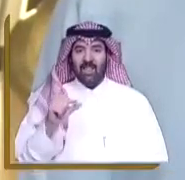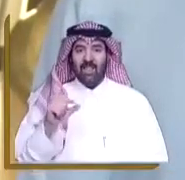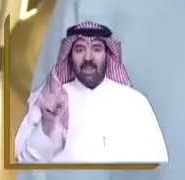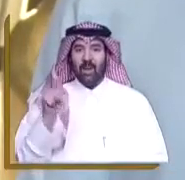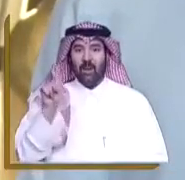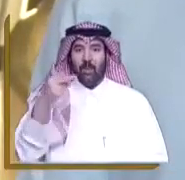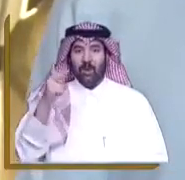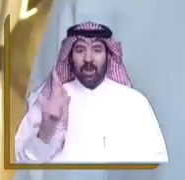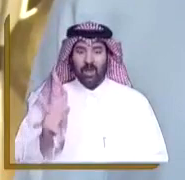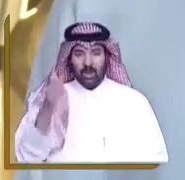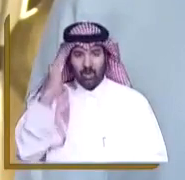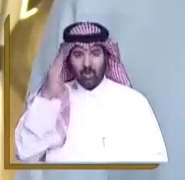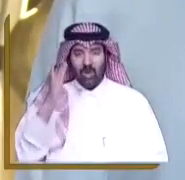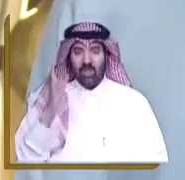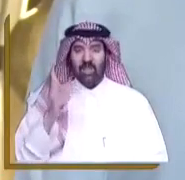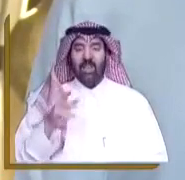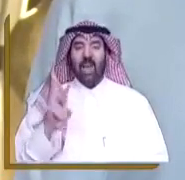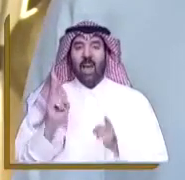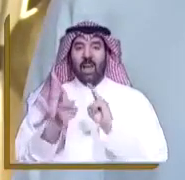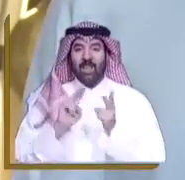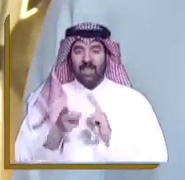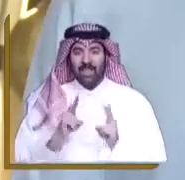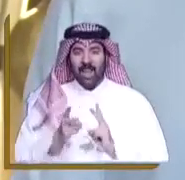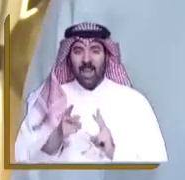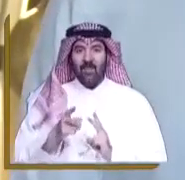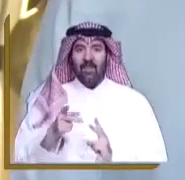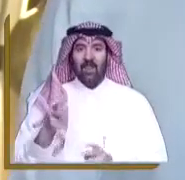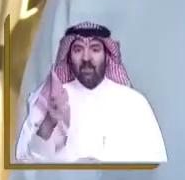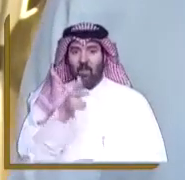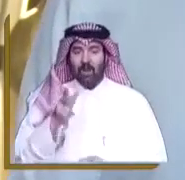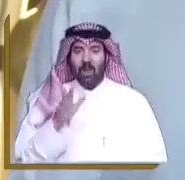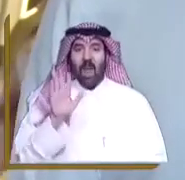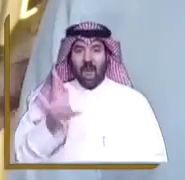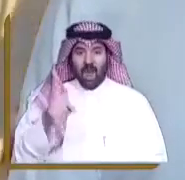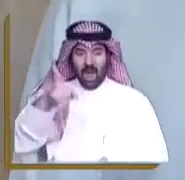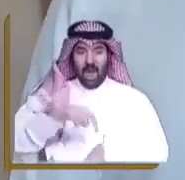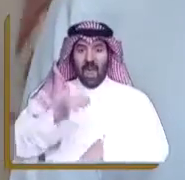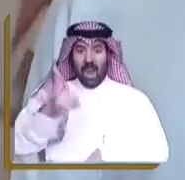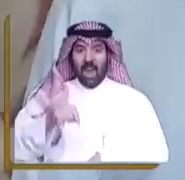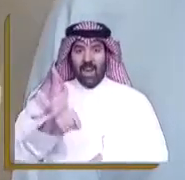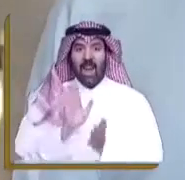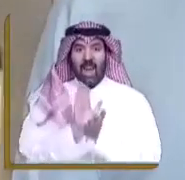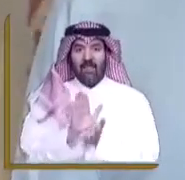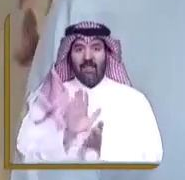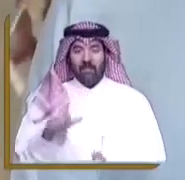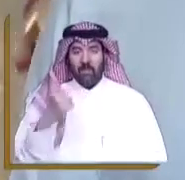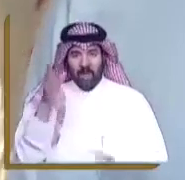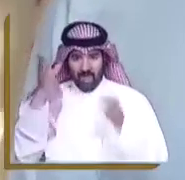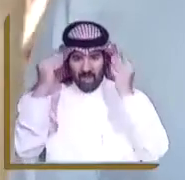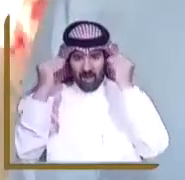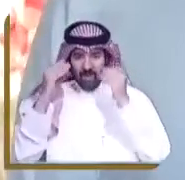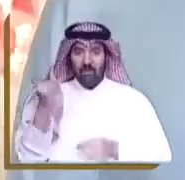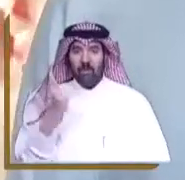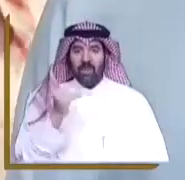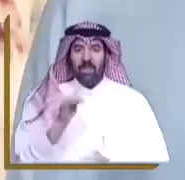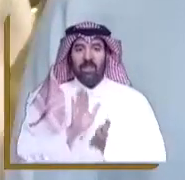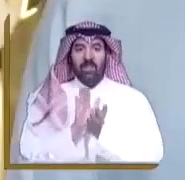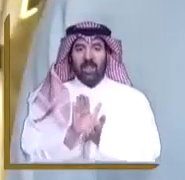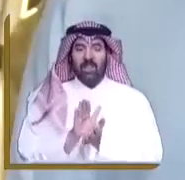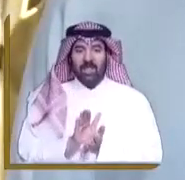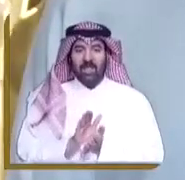الربعي، نقل لنا أجواء هذه الليلة المميزة بهذا العبق الثقافي، جائزة